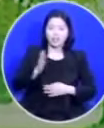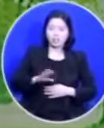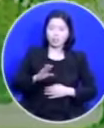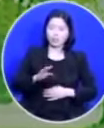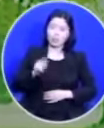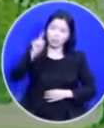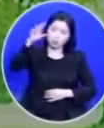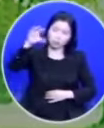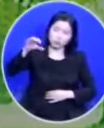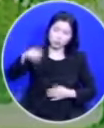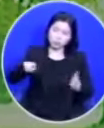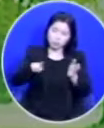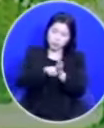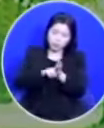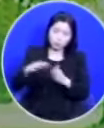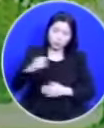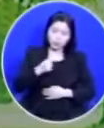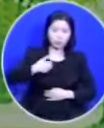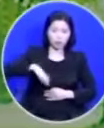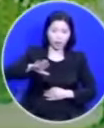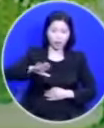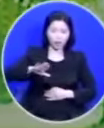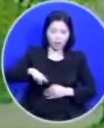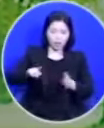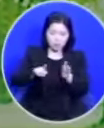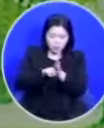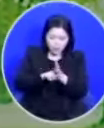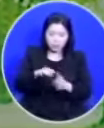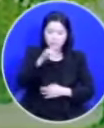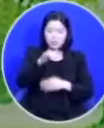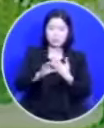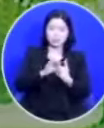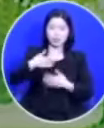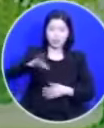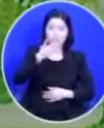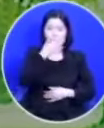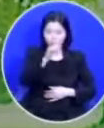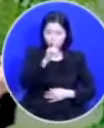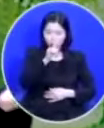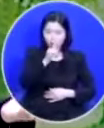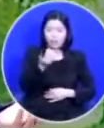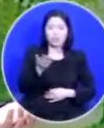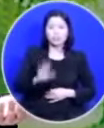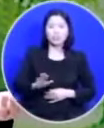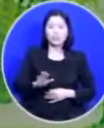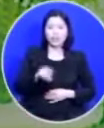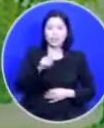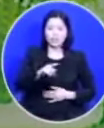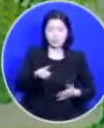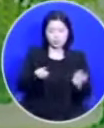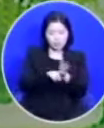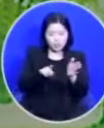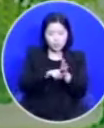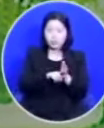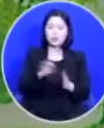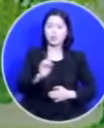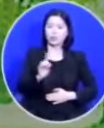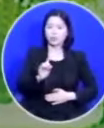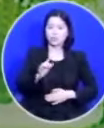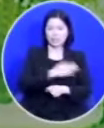간 되는거예요 믿음으로 믿음이 있으면 간다는 거예요 그런데 그 믿음이 도대체 뭔지를 잘 모르겠는